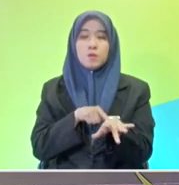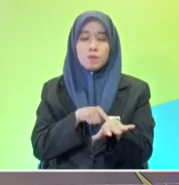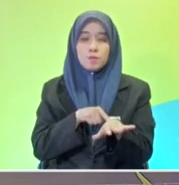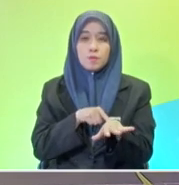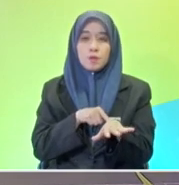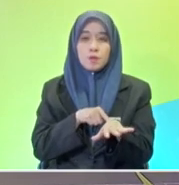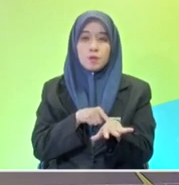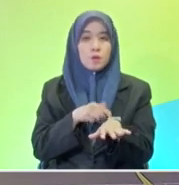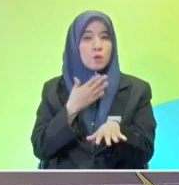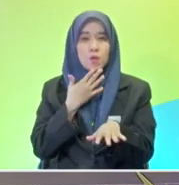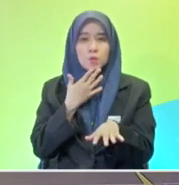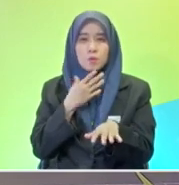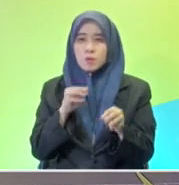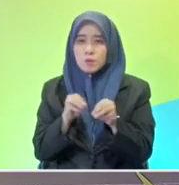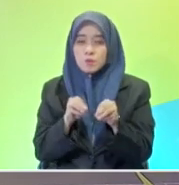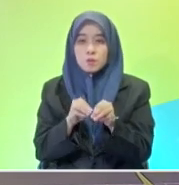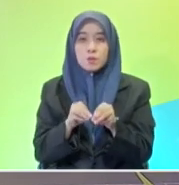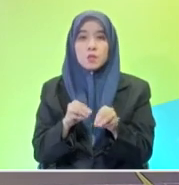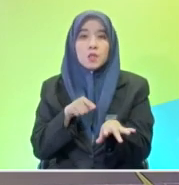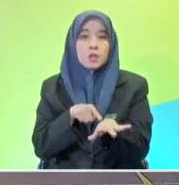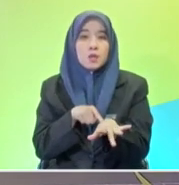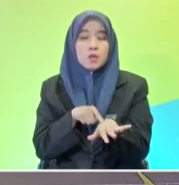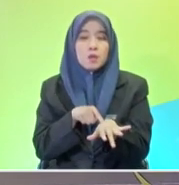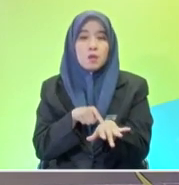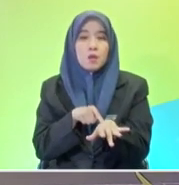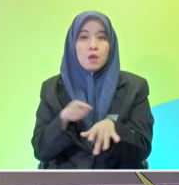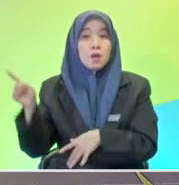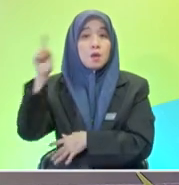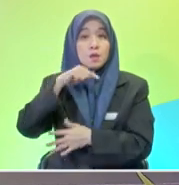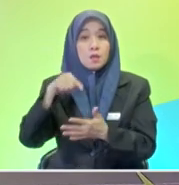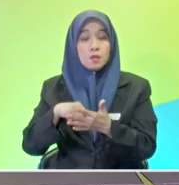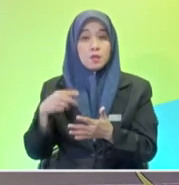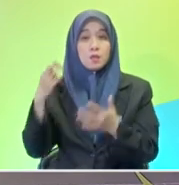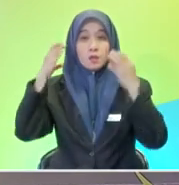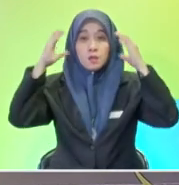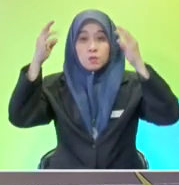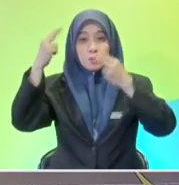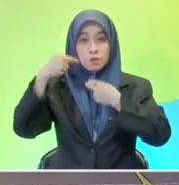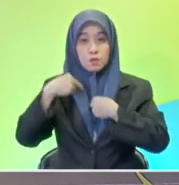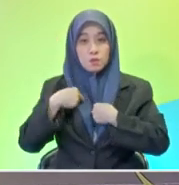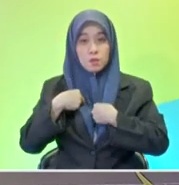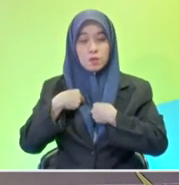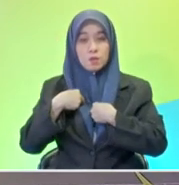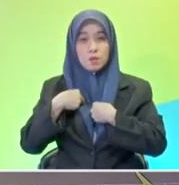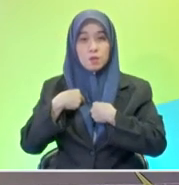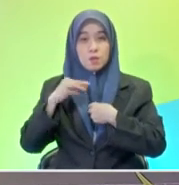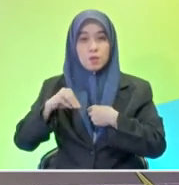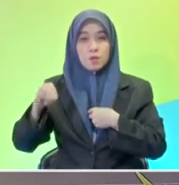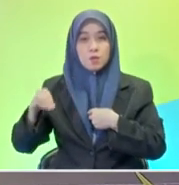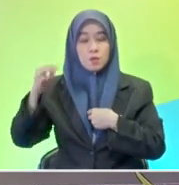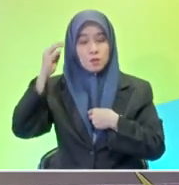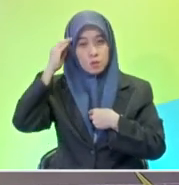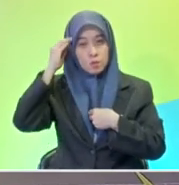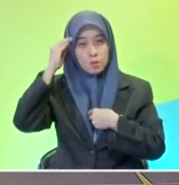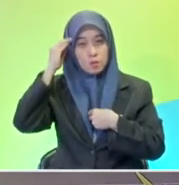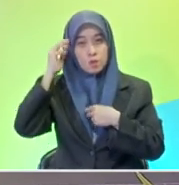daun ada ni jadi hari ini apa yang Cikgu harap m kat rumah kita dah belajar t persekitaran dan kita kena ingat kita